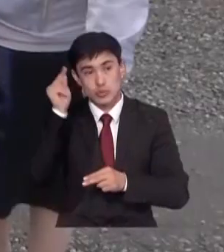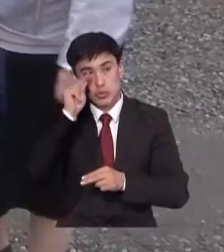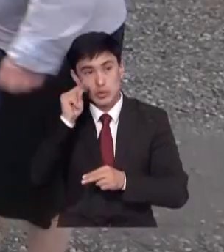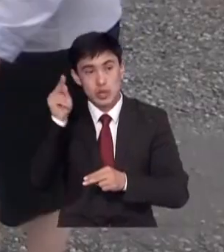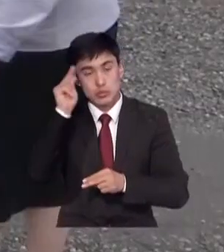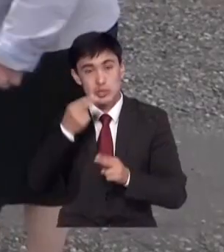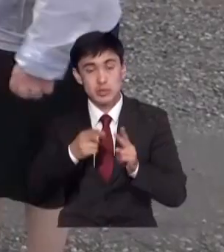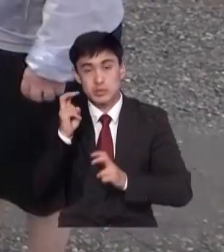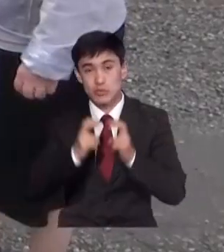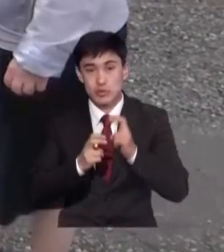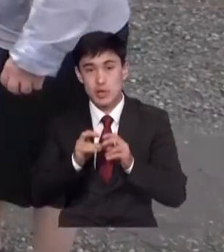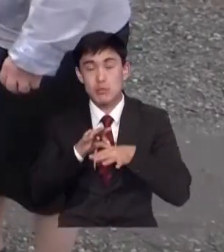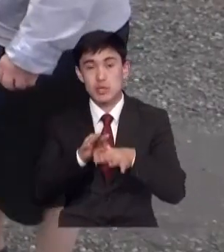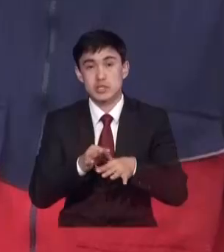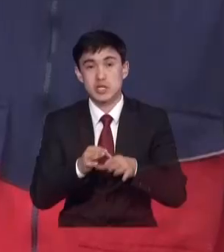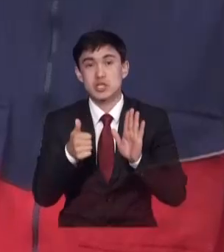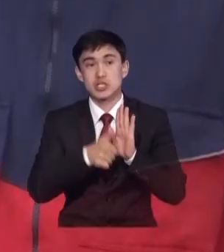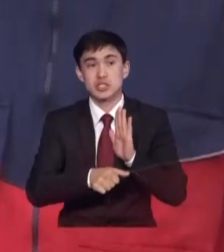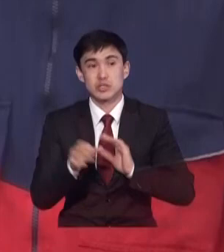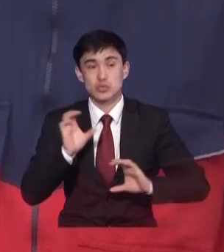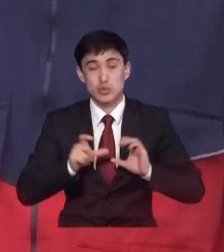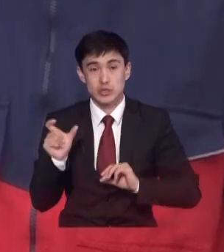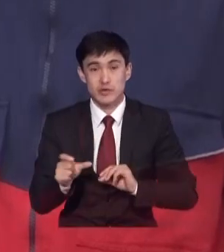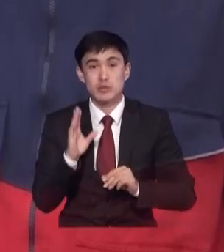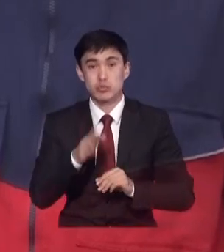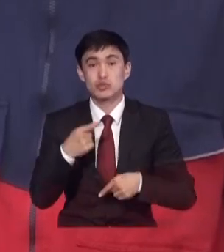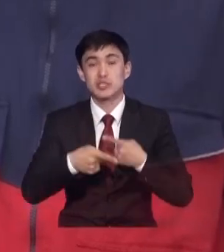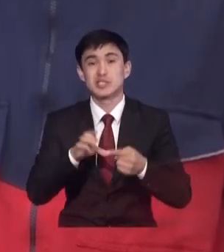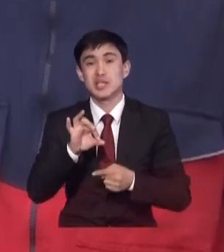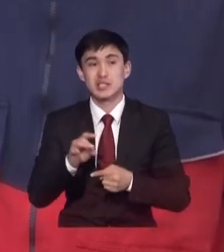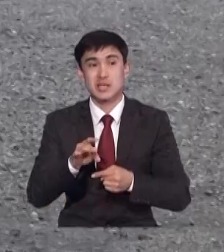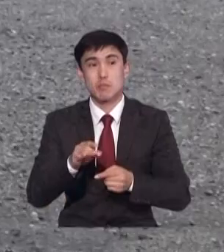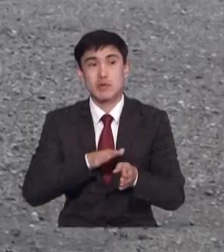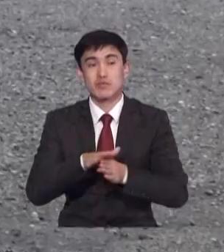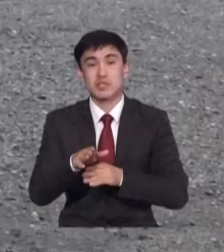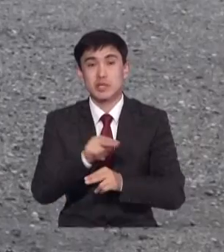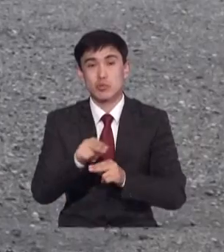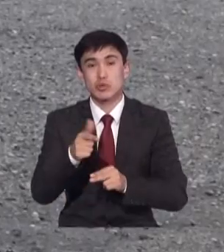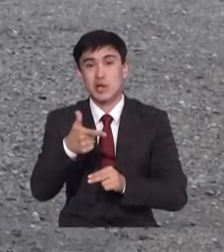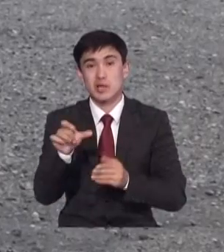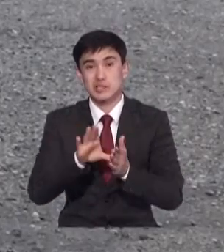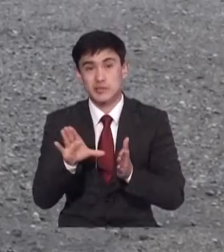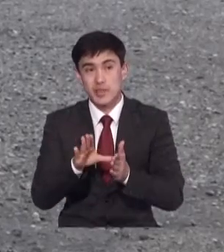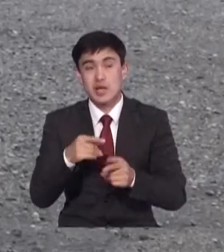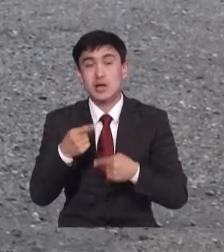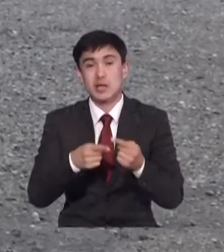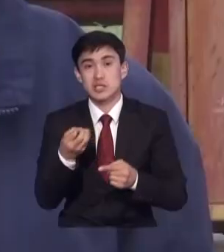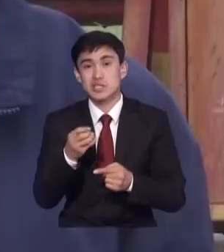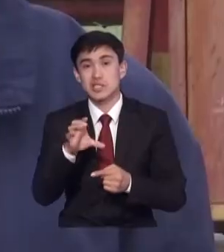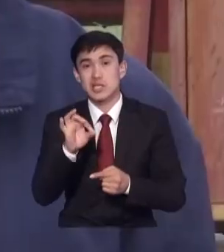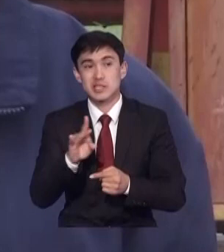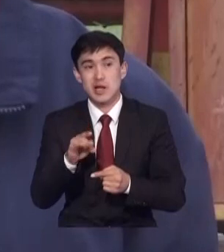обучения на данном предприятии прошли уже 60 студентов. Это будущие слесари по эксплуатации и ремонту газового оборудования, а также